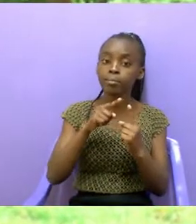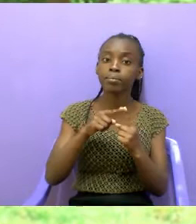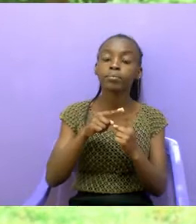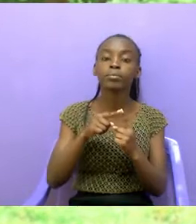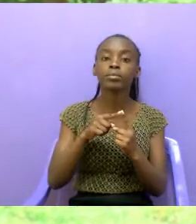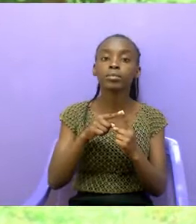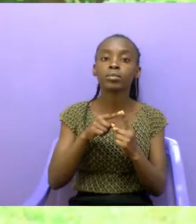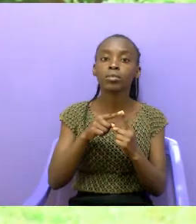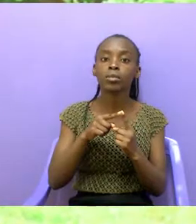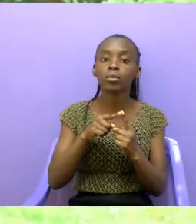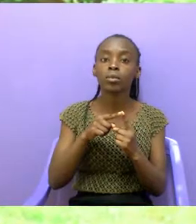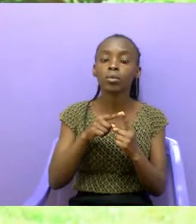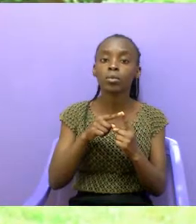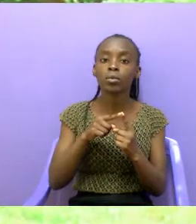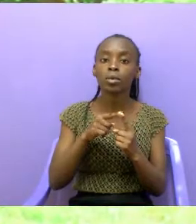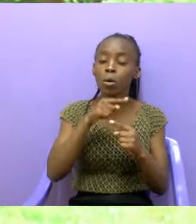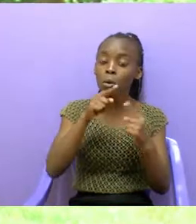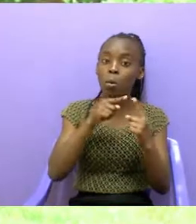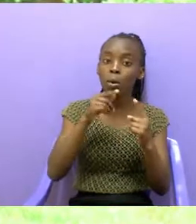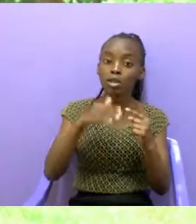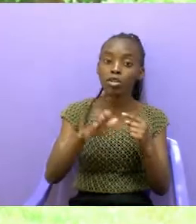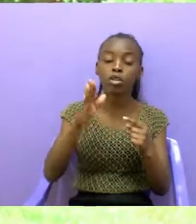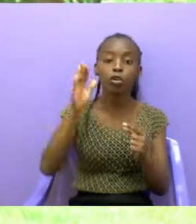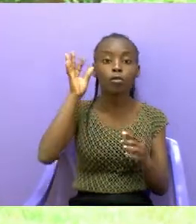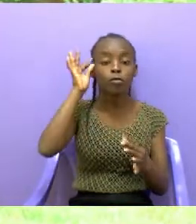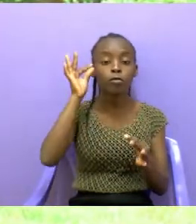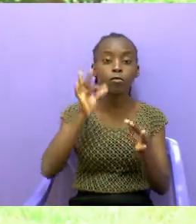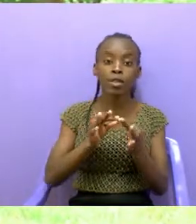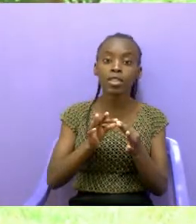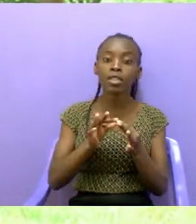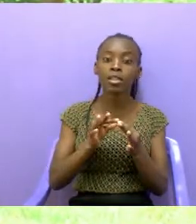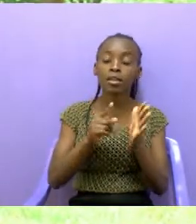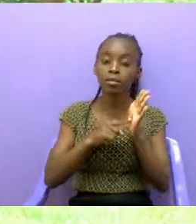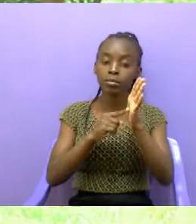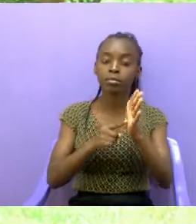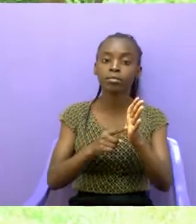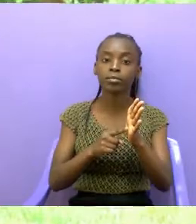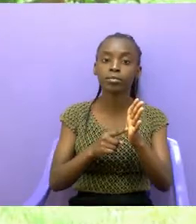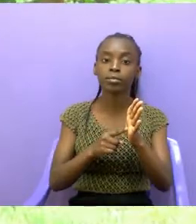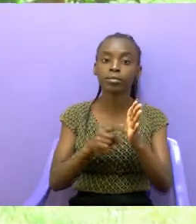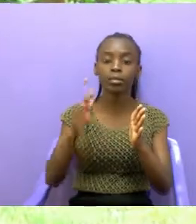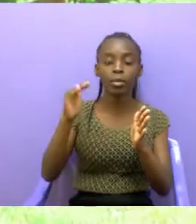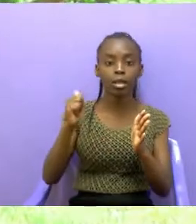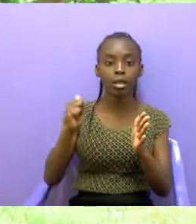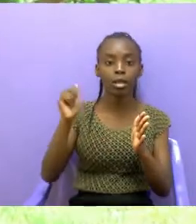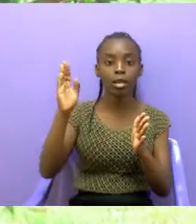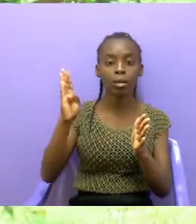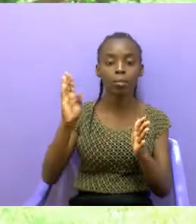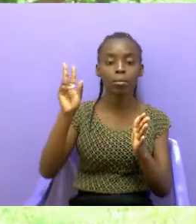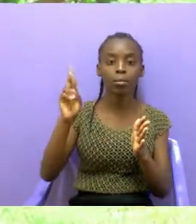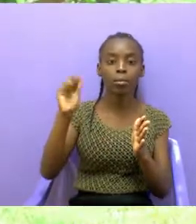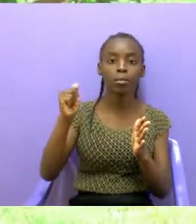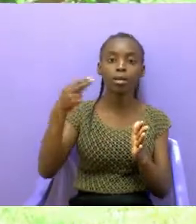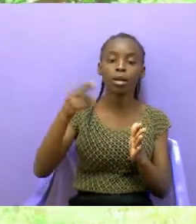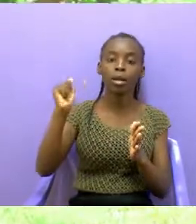Ni wakati gani imani ya mtu inaweza kuhakikishwa? Mtu wa Mungu, hebu nikwambie. Ibrahimu, wakati